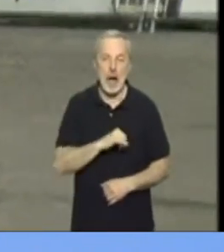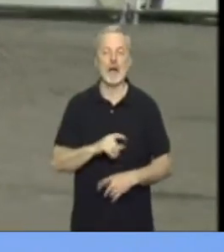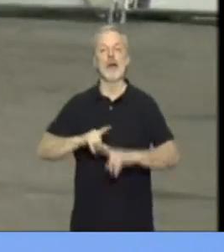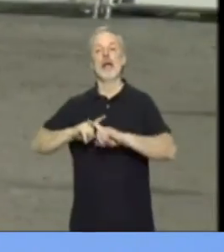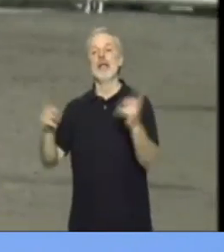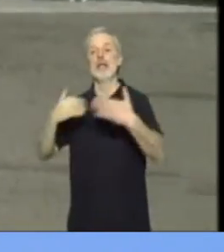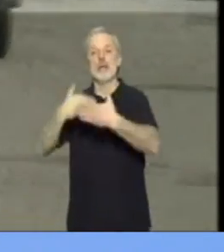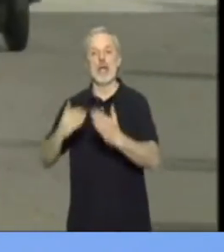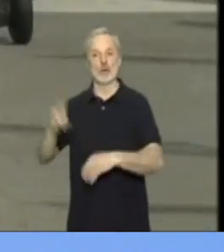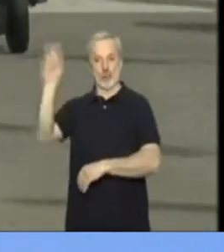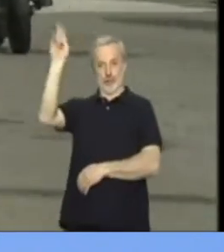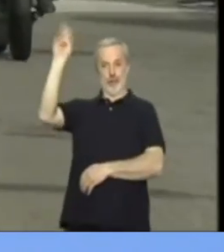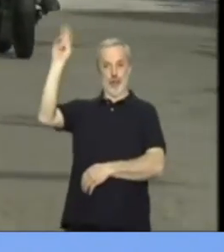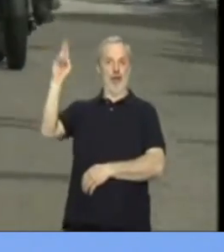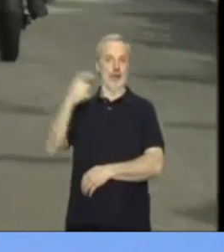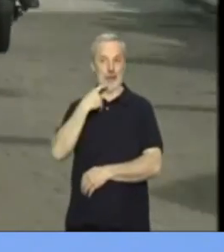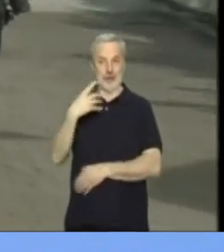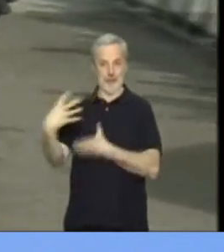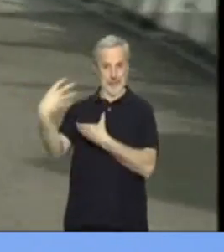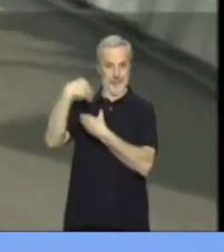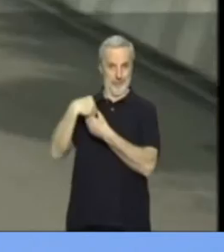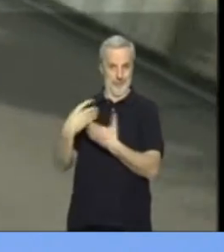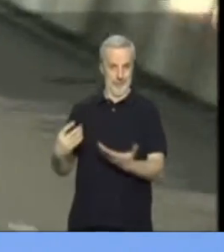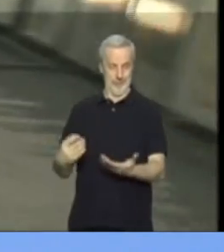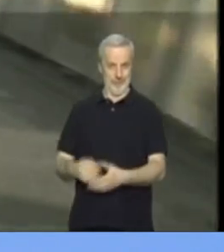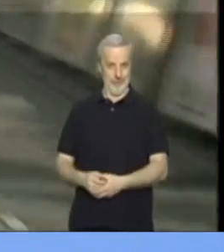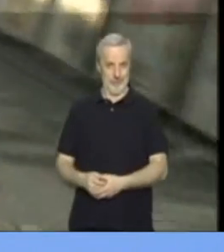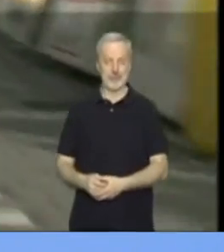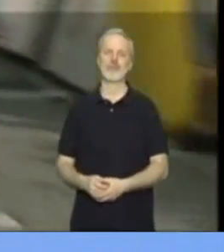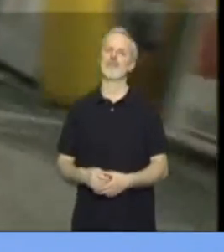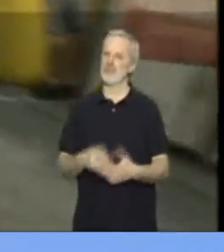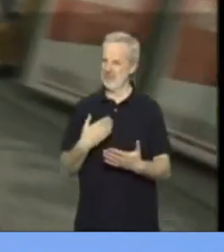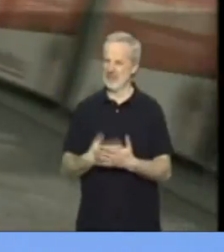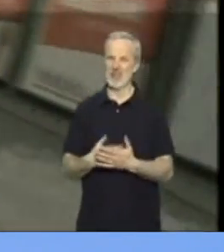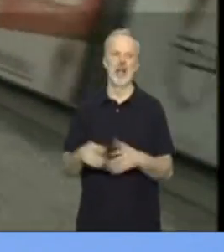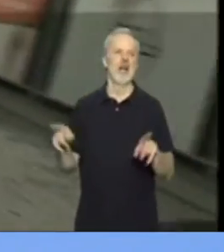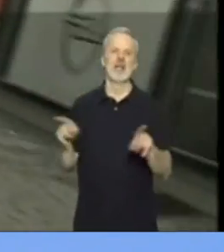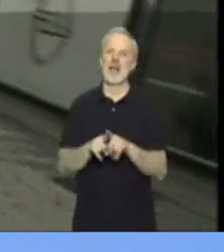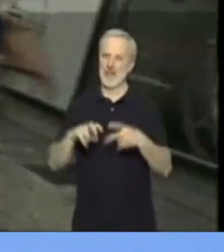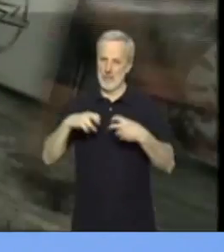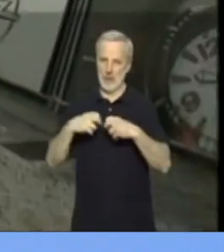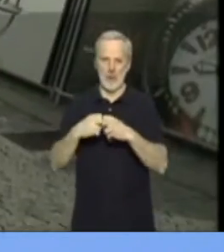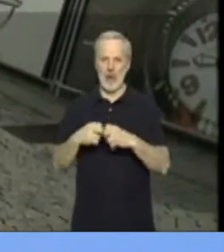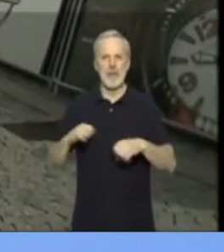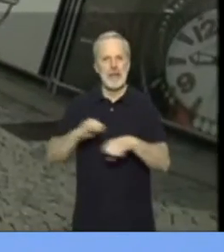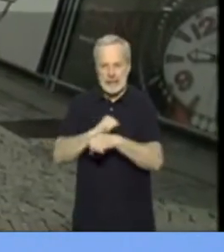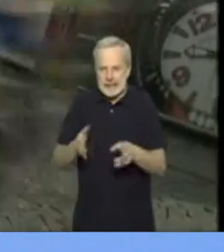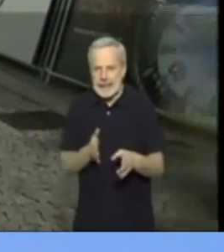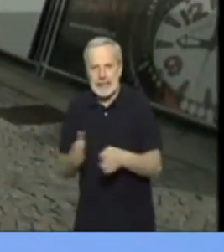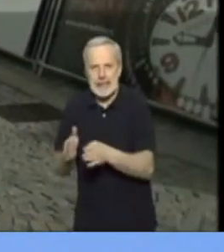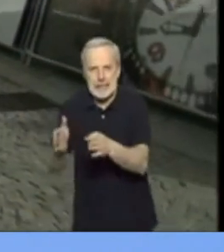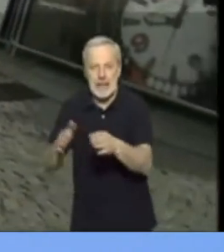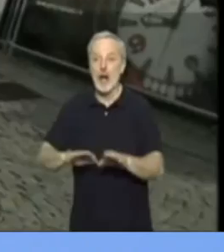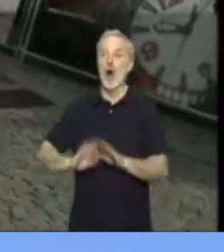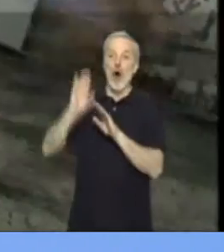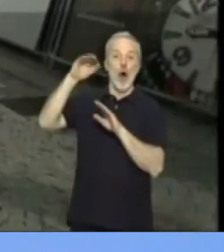jiného města o pořádání, tak proč ne? Ono asi není úplně u nás jednoduché taky najít ty správné trati, protože zaprvé Alpy prostě